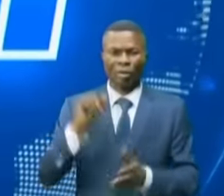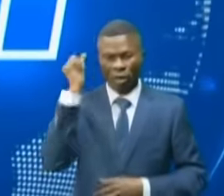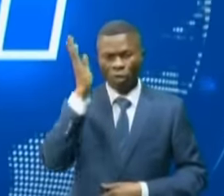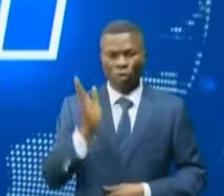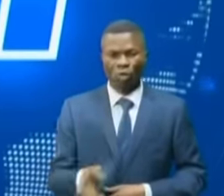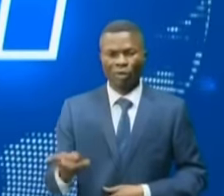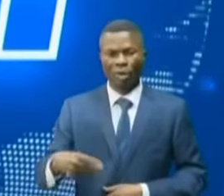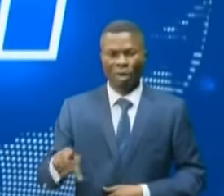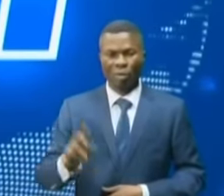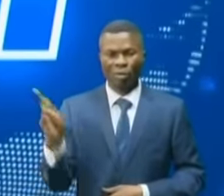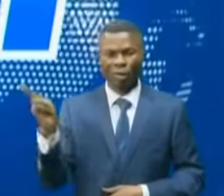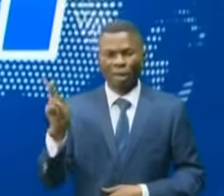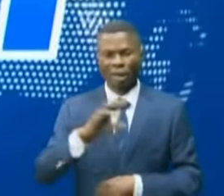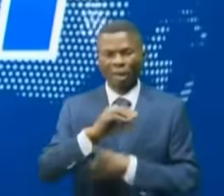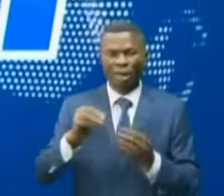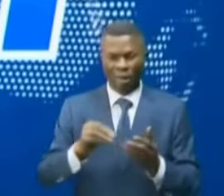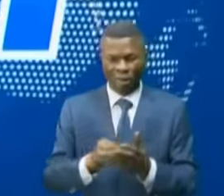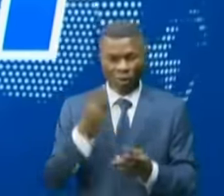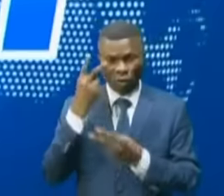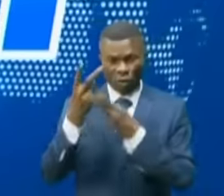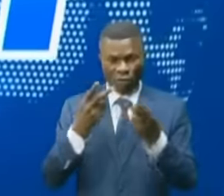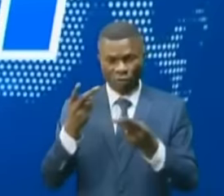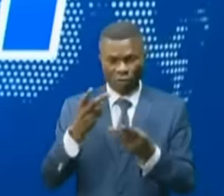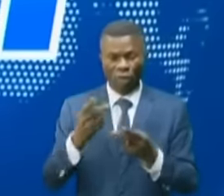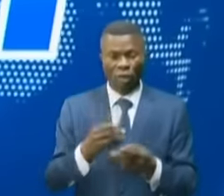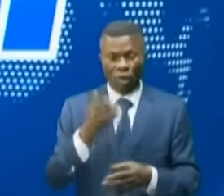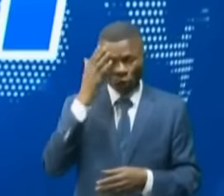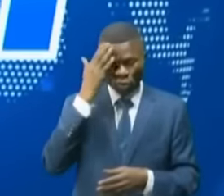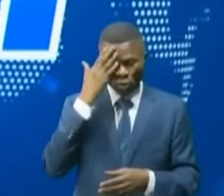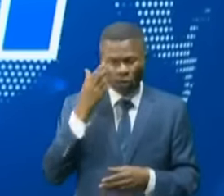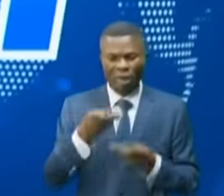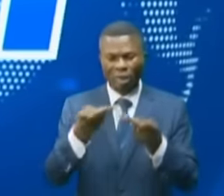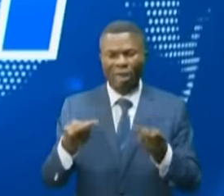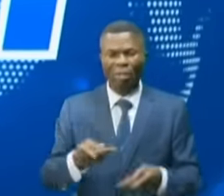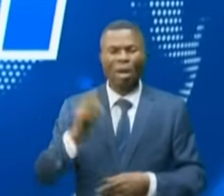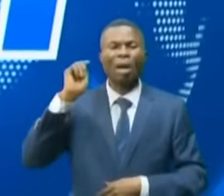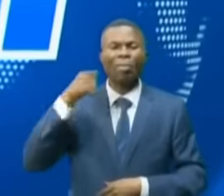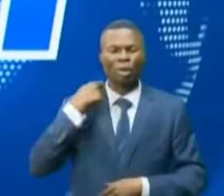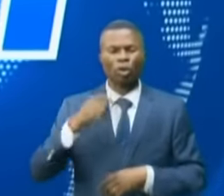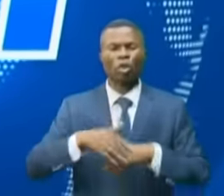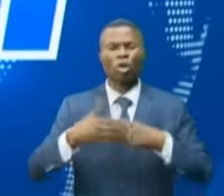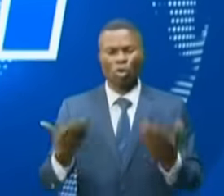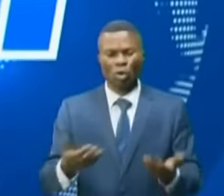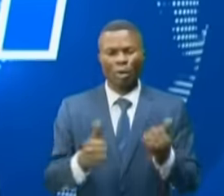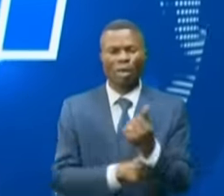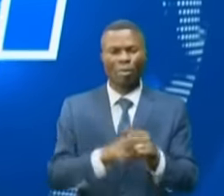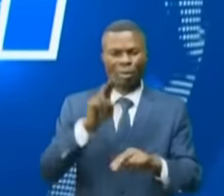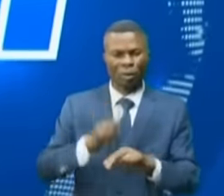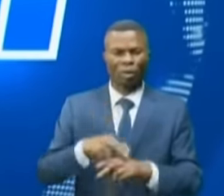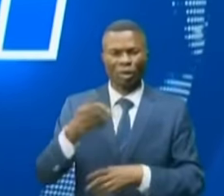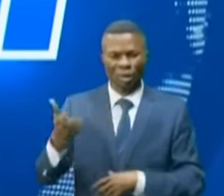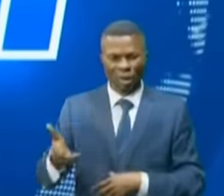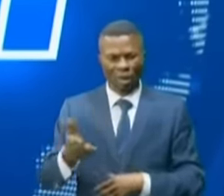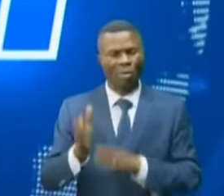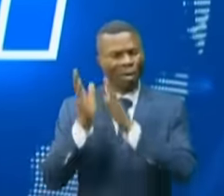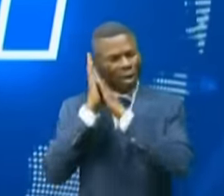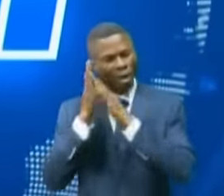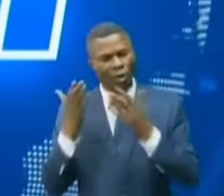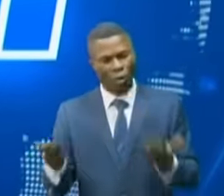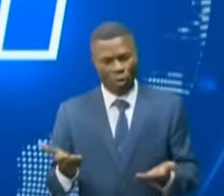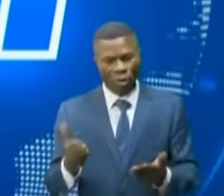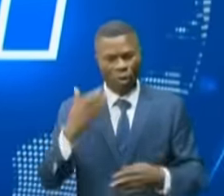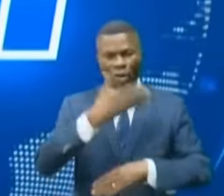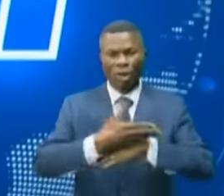de cette province a effectué une visite d'inspection sur les sites situés dans la commune de Lukonga où sera érigé